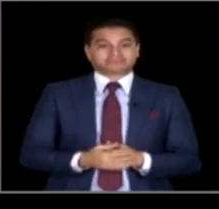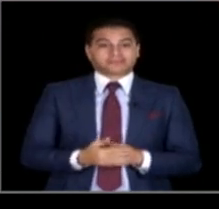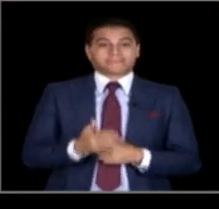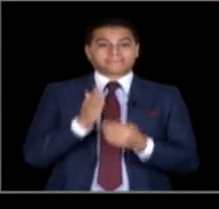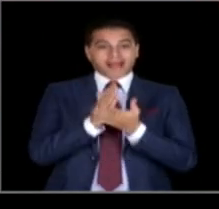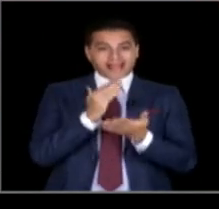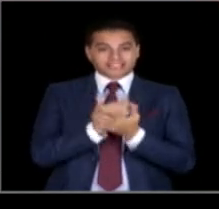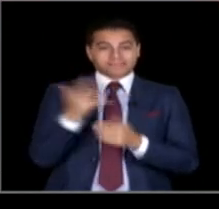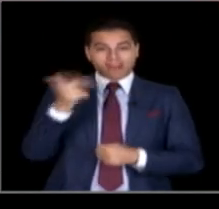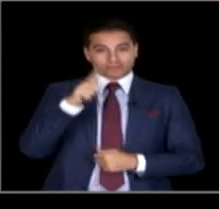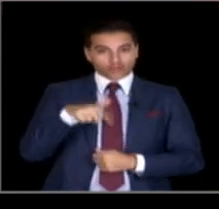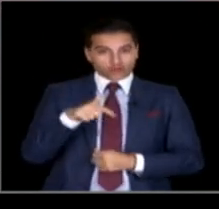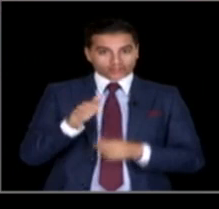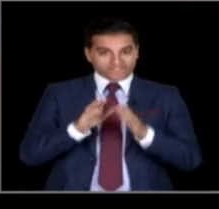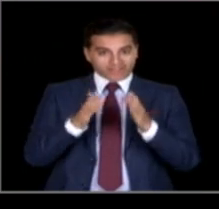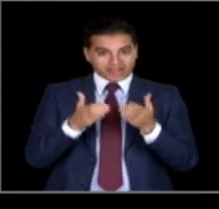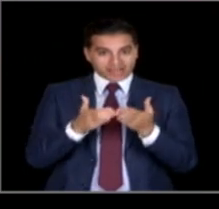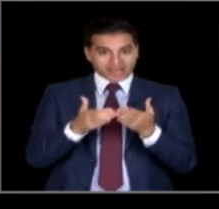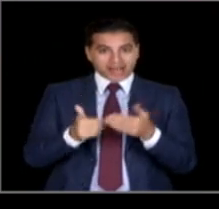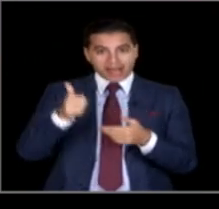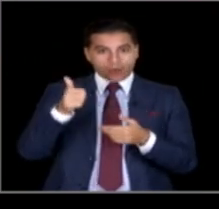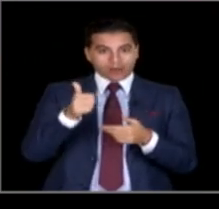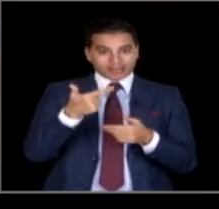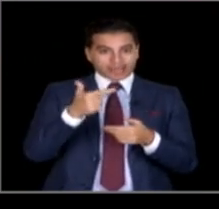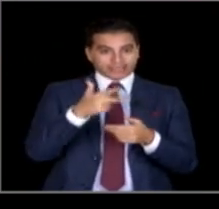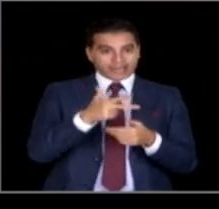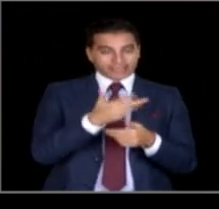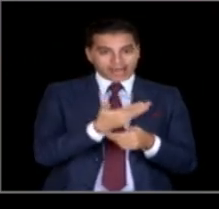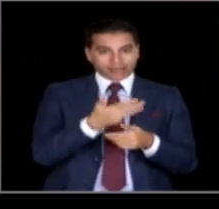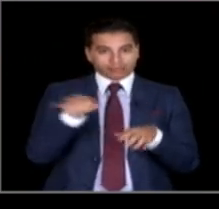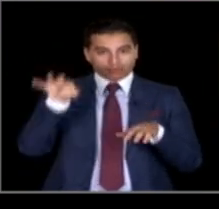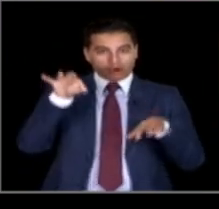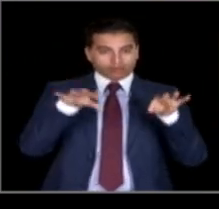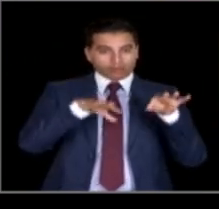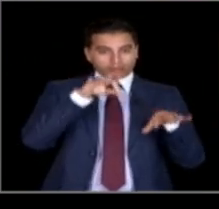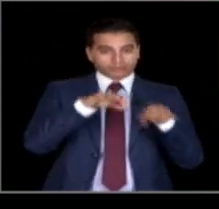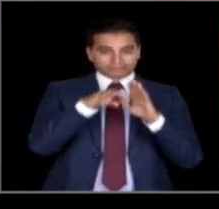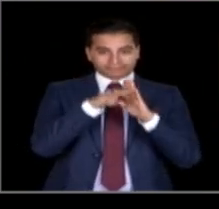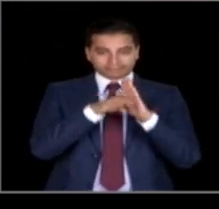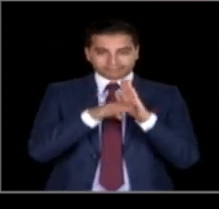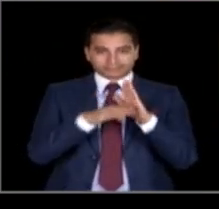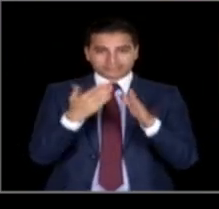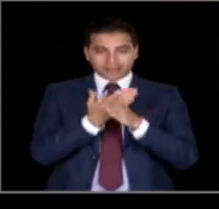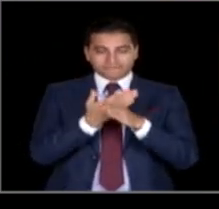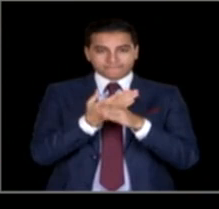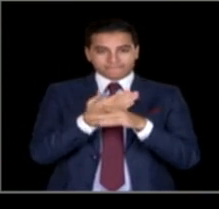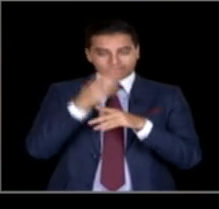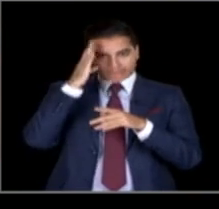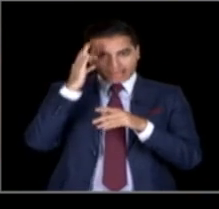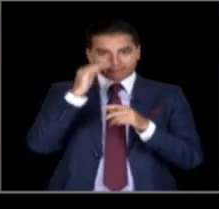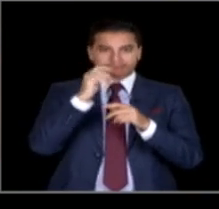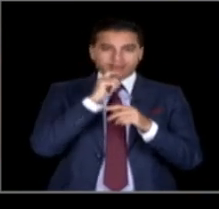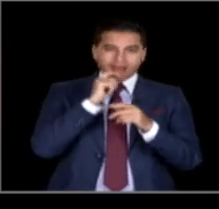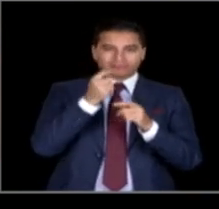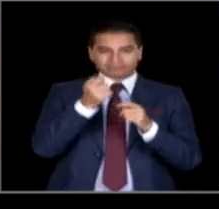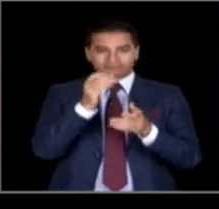بنقسم 16 فريق بالتصنيف الأول والتصنيف الثاني والتصنيف الثالث والرابع والمدير الفني.